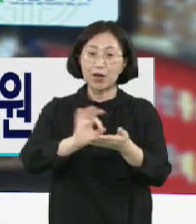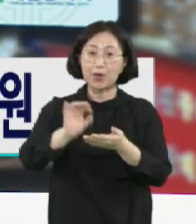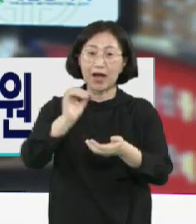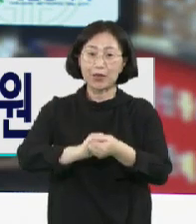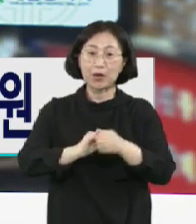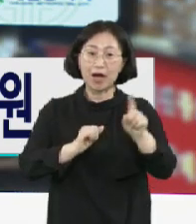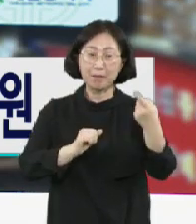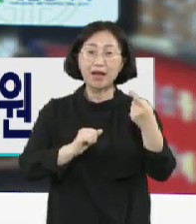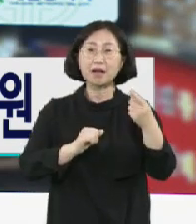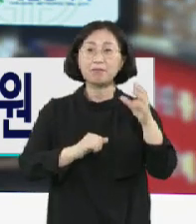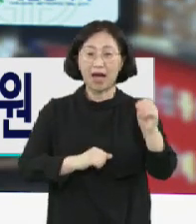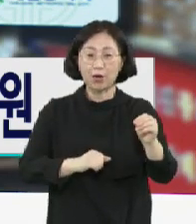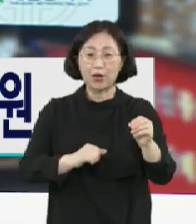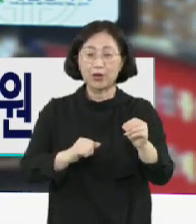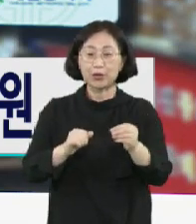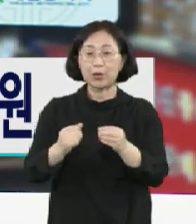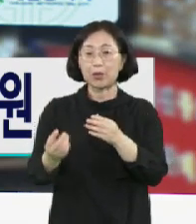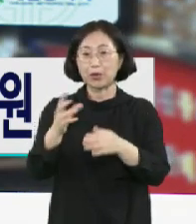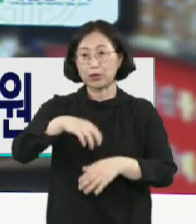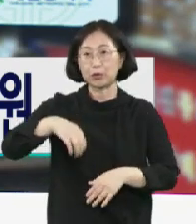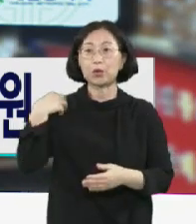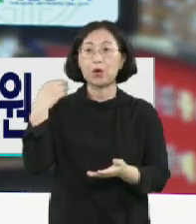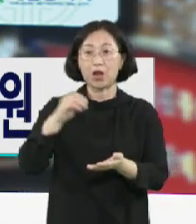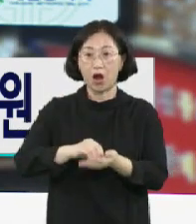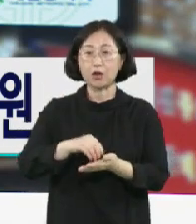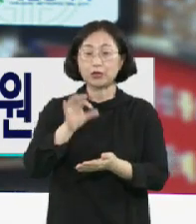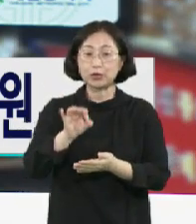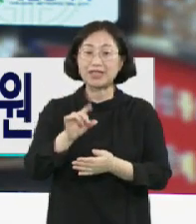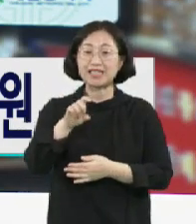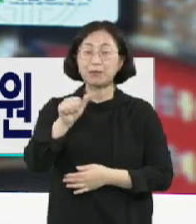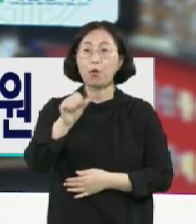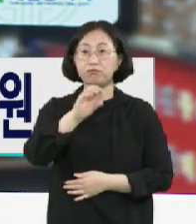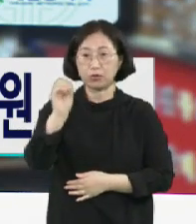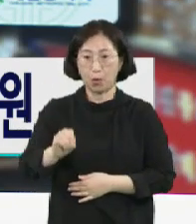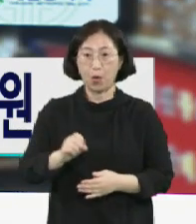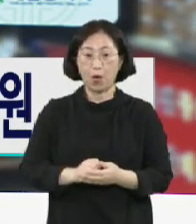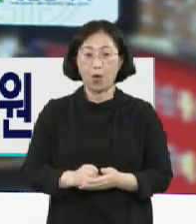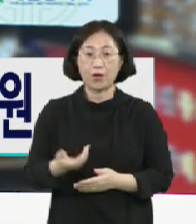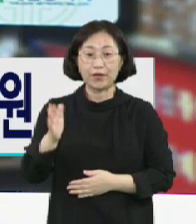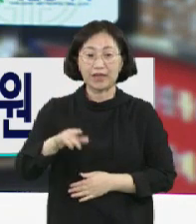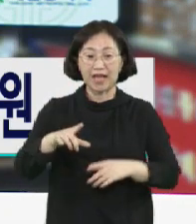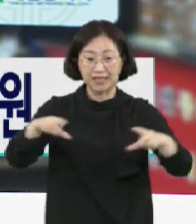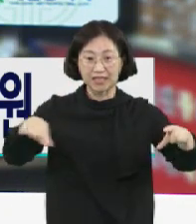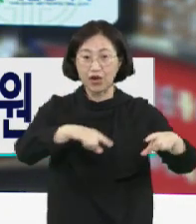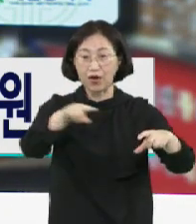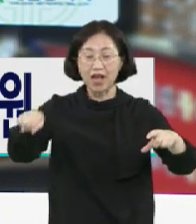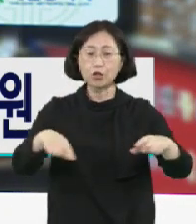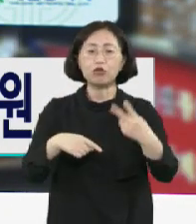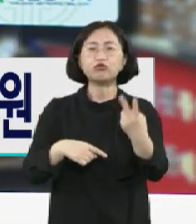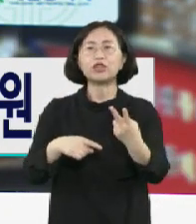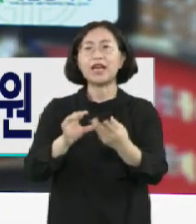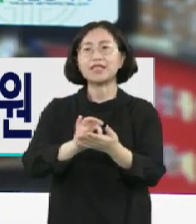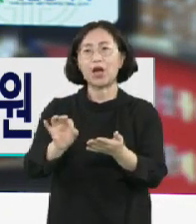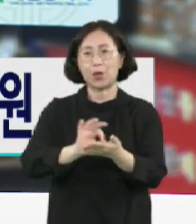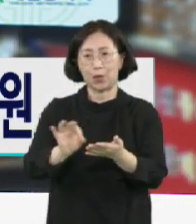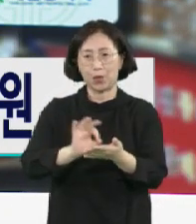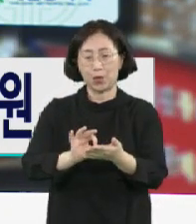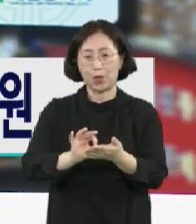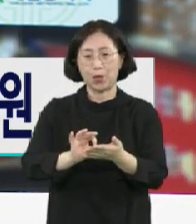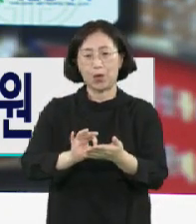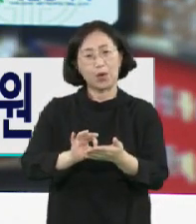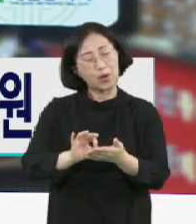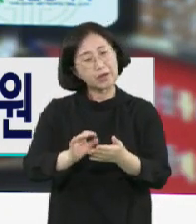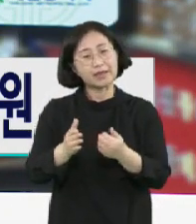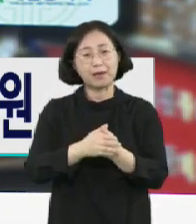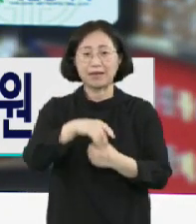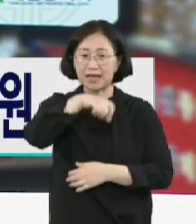늘어나죠. 그런데 지자체 한 곳에서 두 개의 지역화폐가 발행되고 둘 다 시 전역에서 사용된다는 점에서